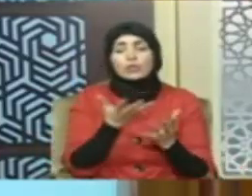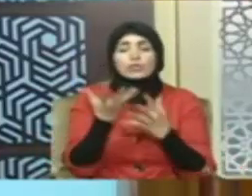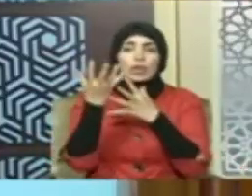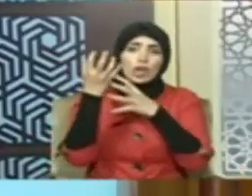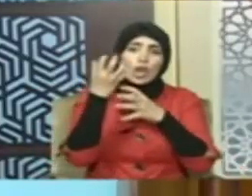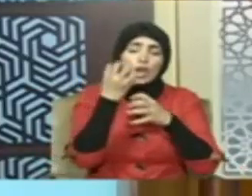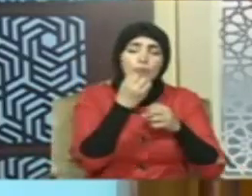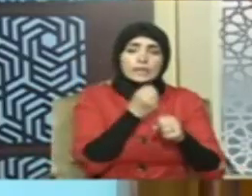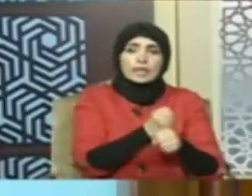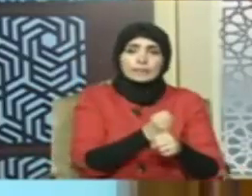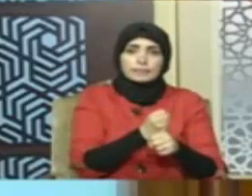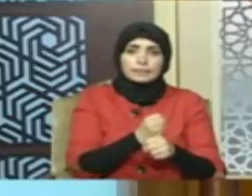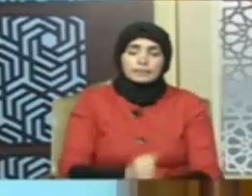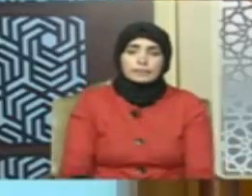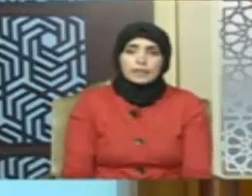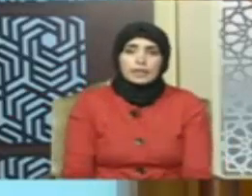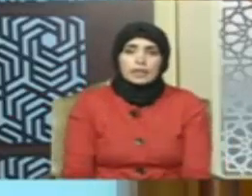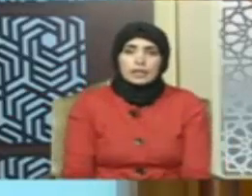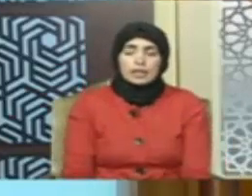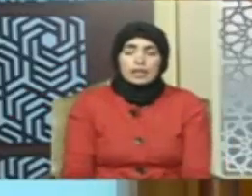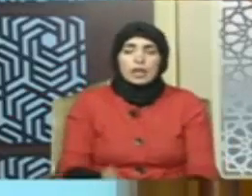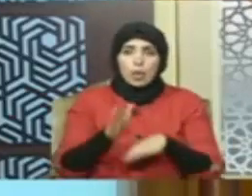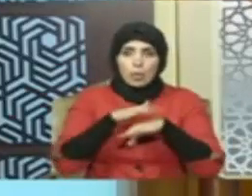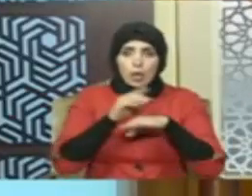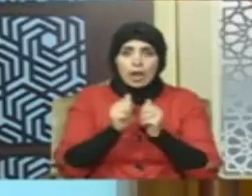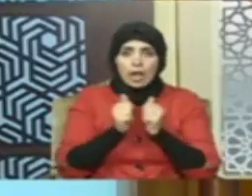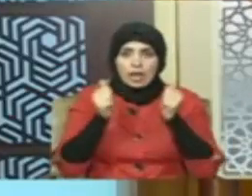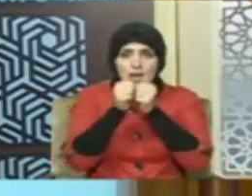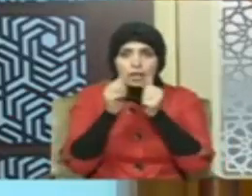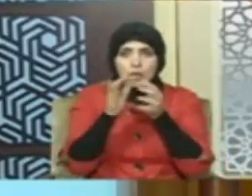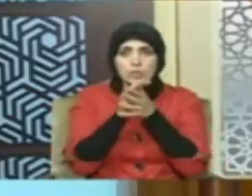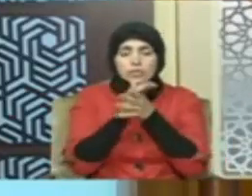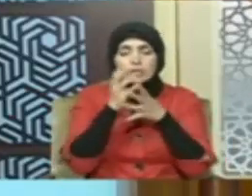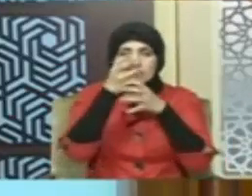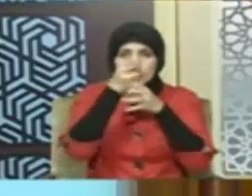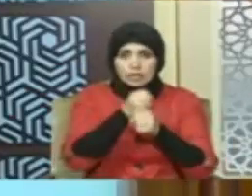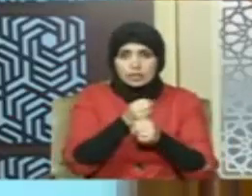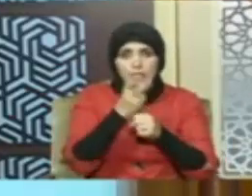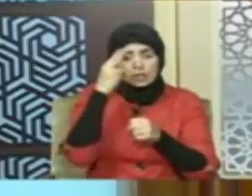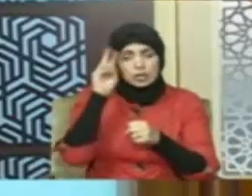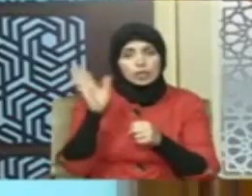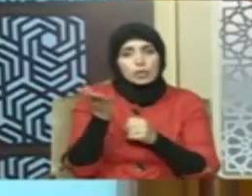عليه وسلم وآله وصحبه ومن اهتدى.